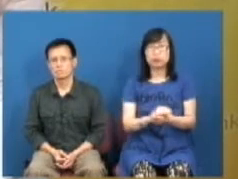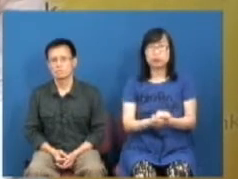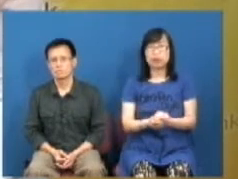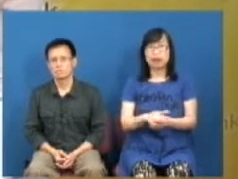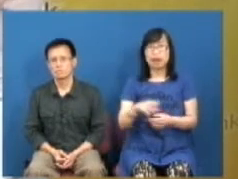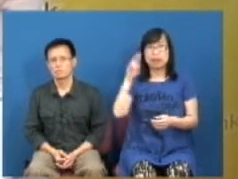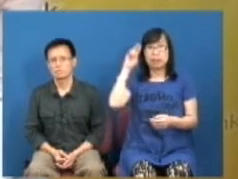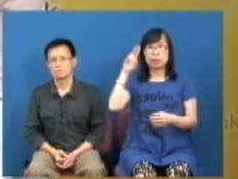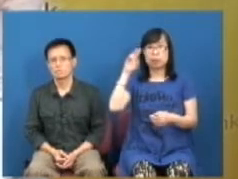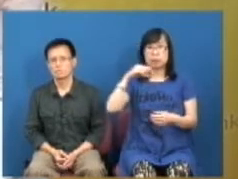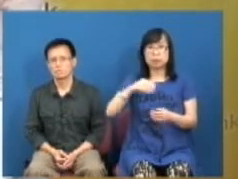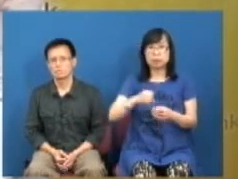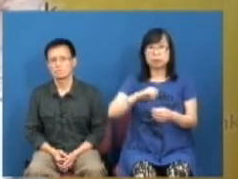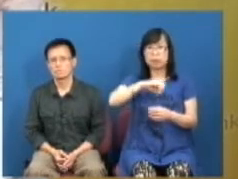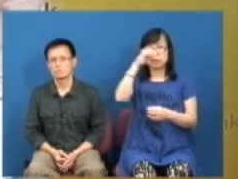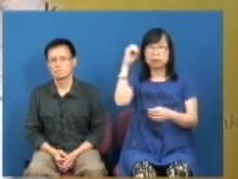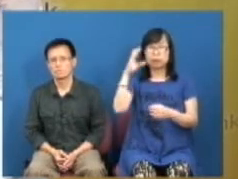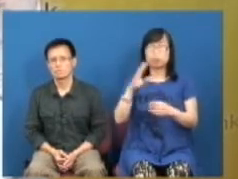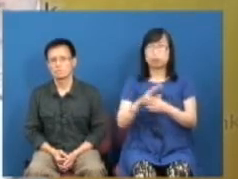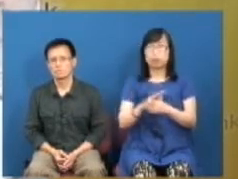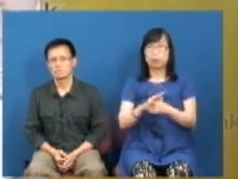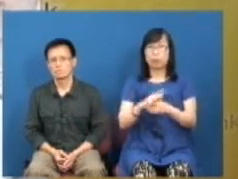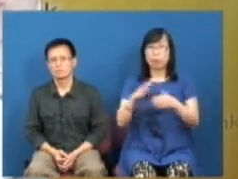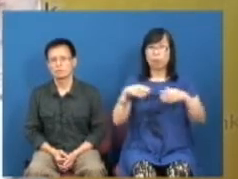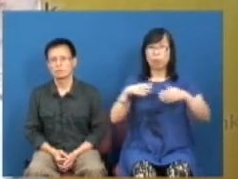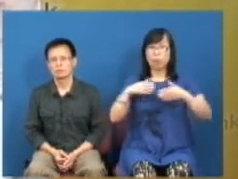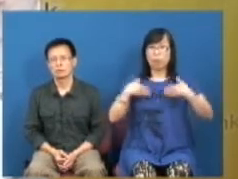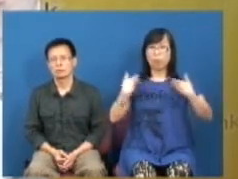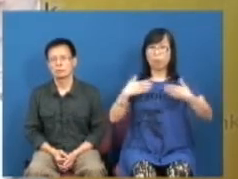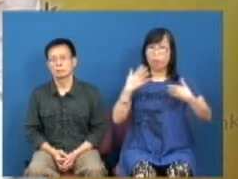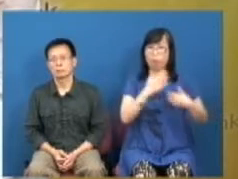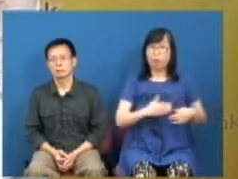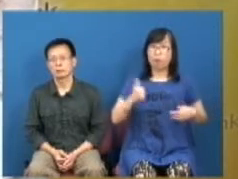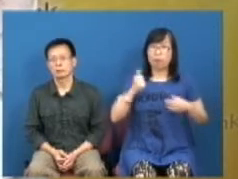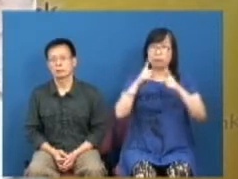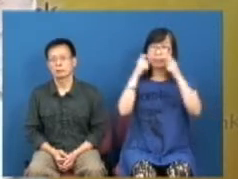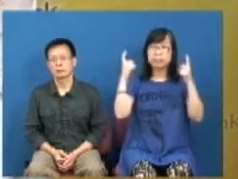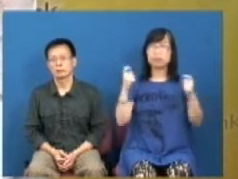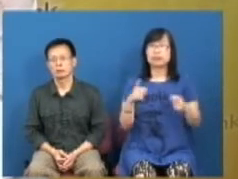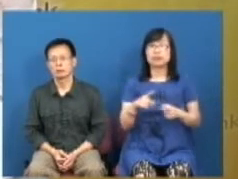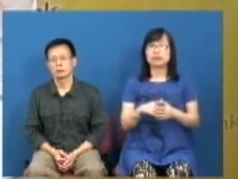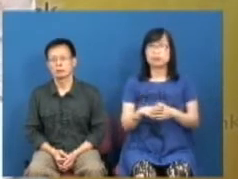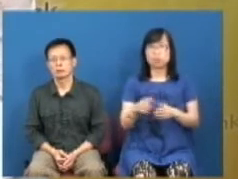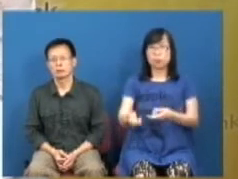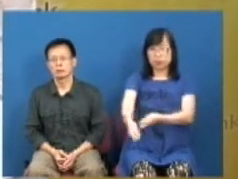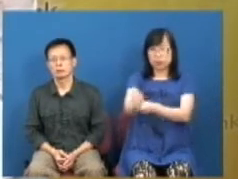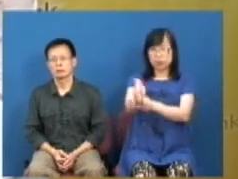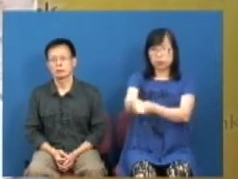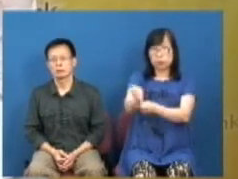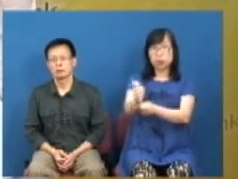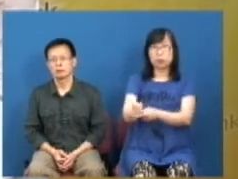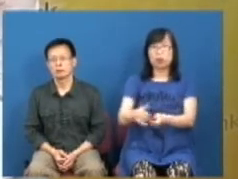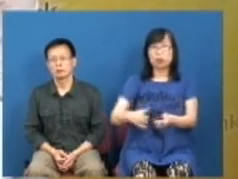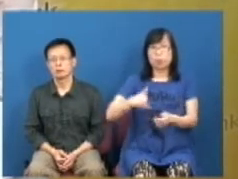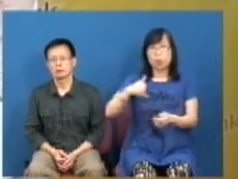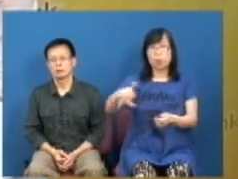出康城對面咧嗰啲亞公灣啊嗰邊就打穿個地底咧，就去到釣魚翁，就去到